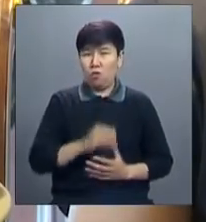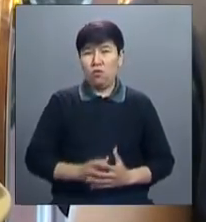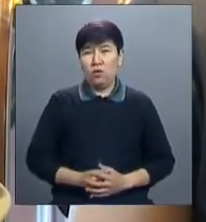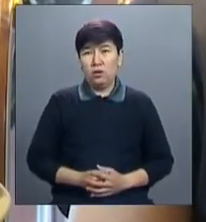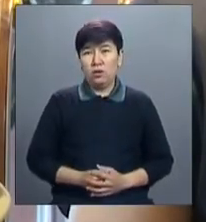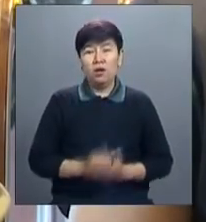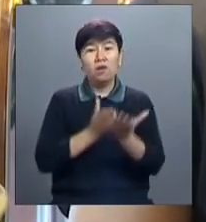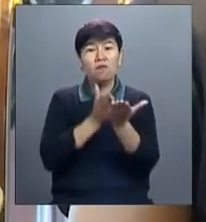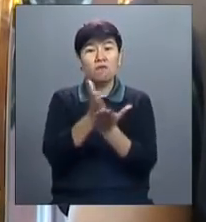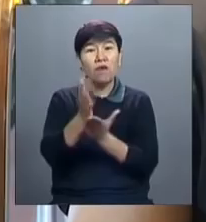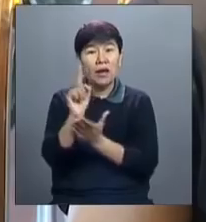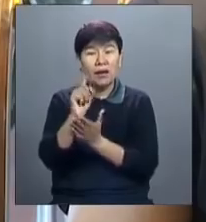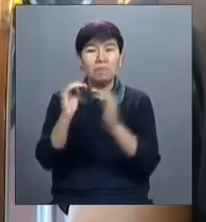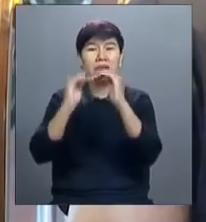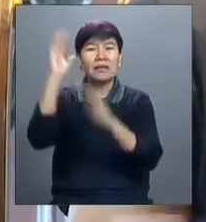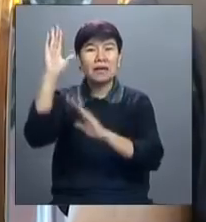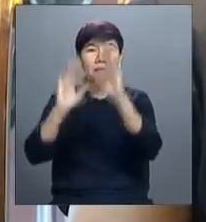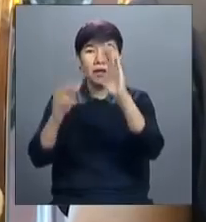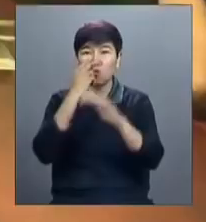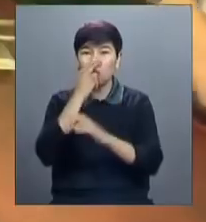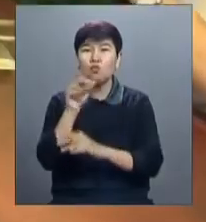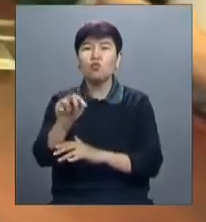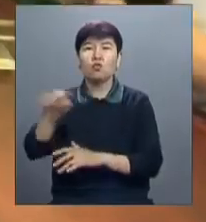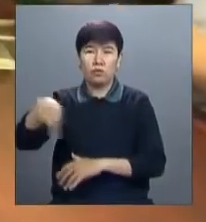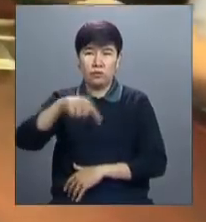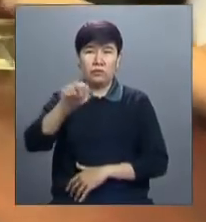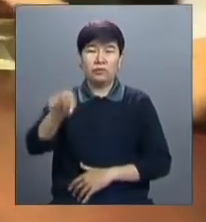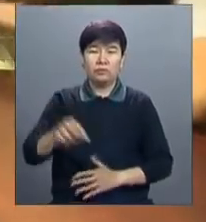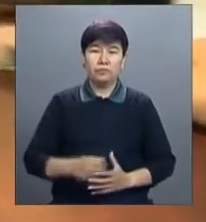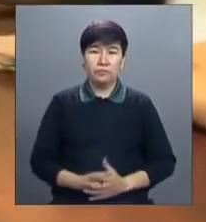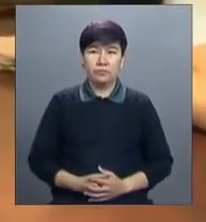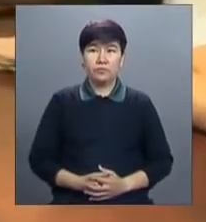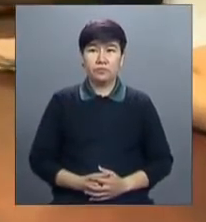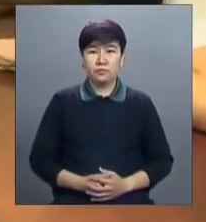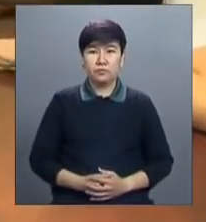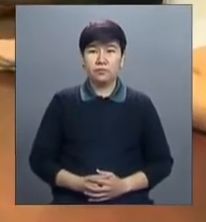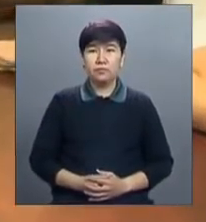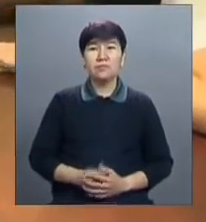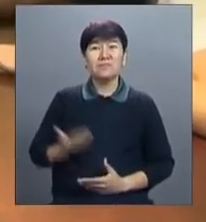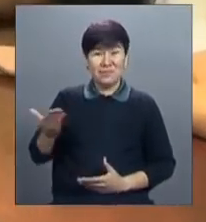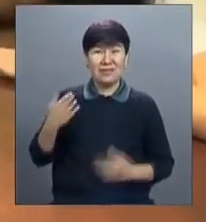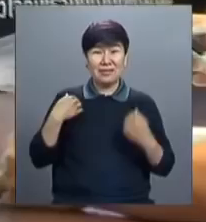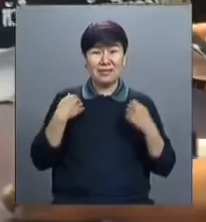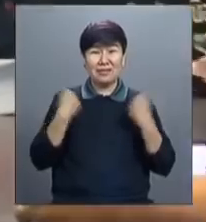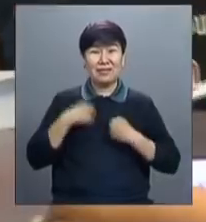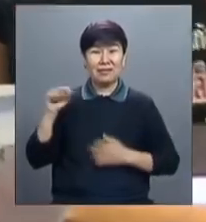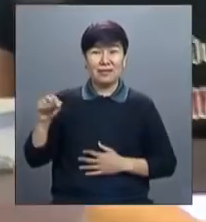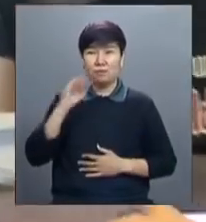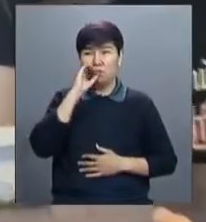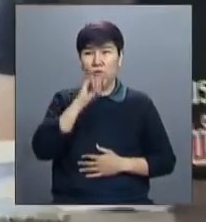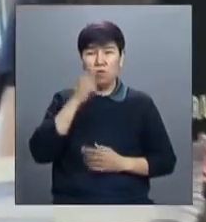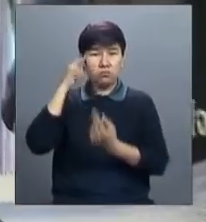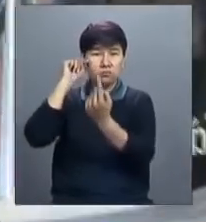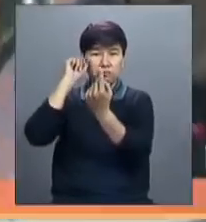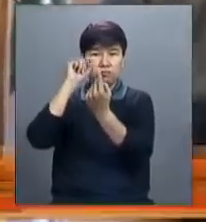ถ้าฝ่ายประชาธิปไตยเขาได้เกือบ300เนี่ยผมต้องกราบเรียนนะครับว่า ร้อยตำรวจเอกเฉลิมกล่าวย้ำถึงเป้าหมายของพรรคเพื่อ